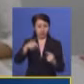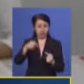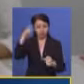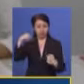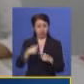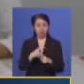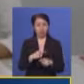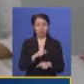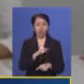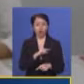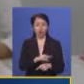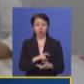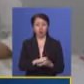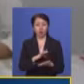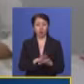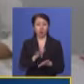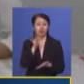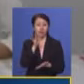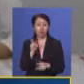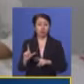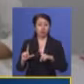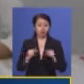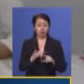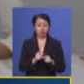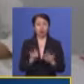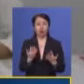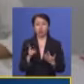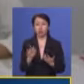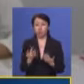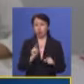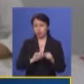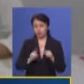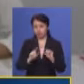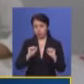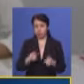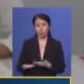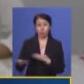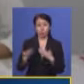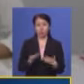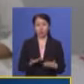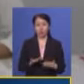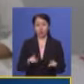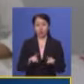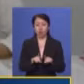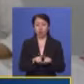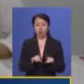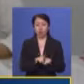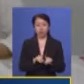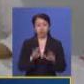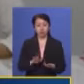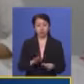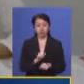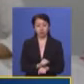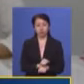характеристикам, учитывали сроки поставки этих поставщиков, насколько они нам быстро смогут доставить, а также и доли местного